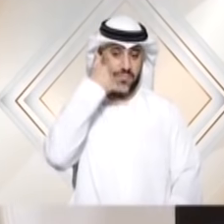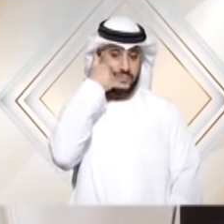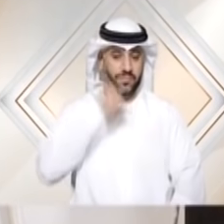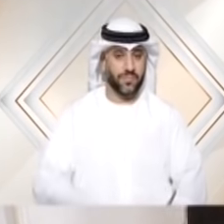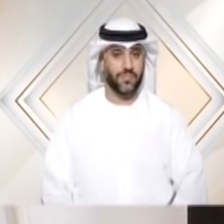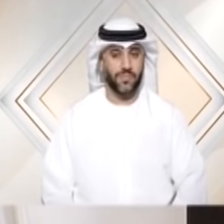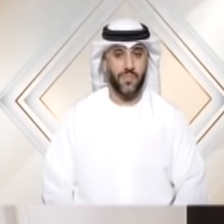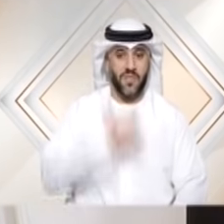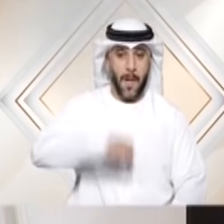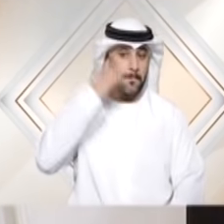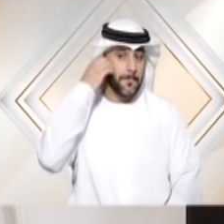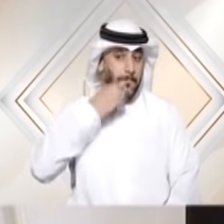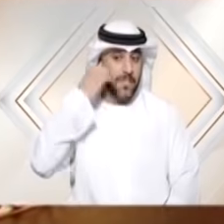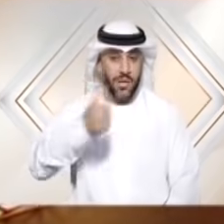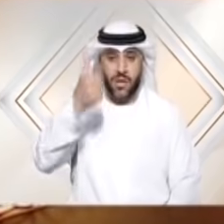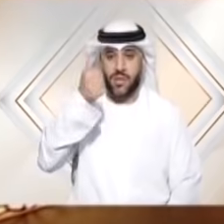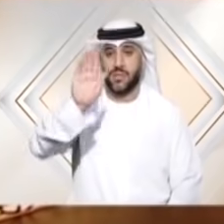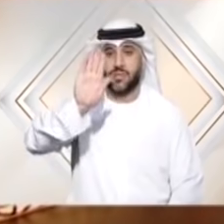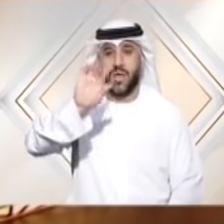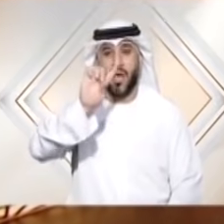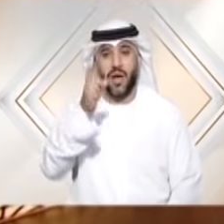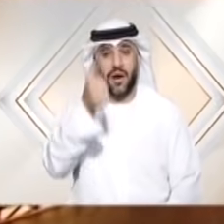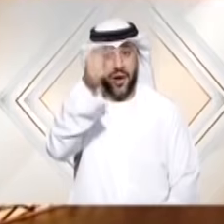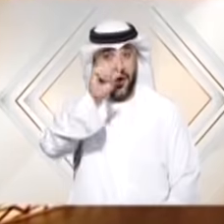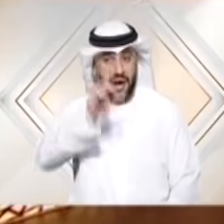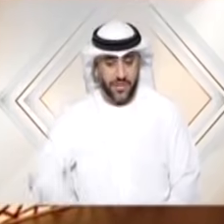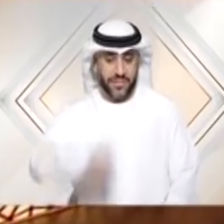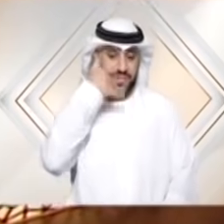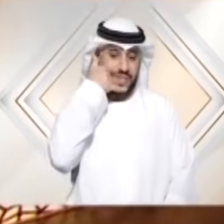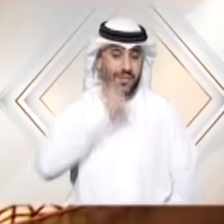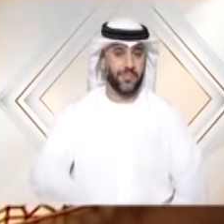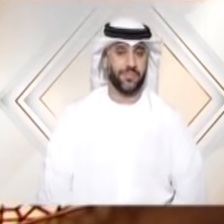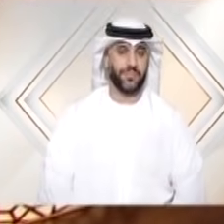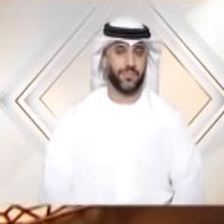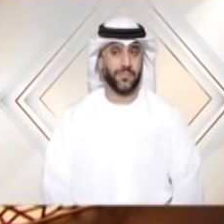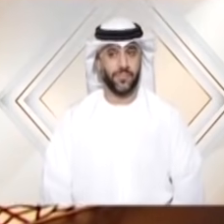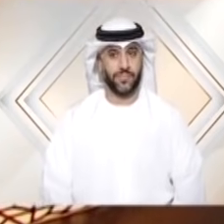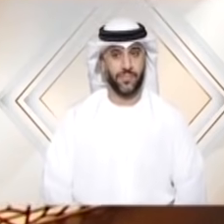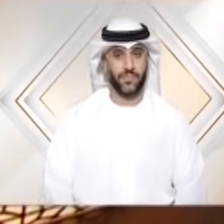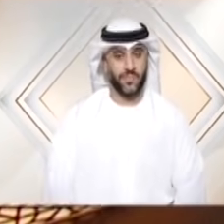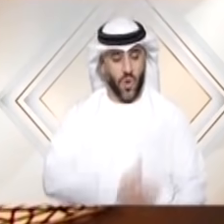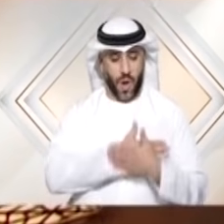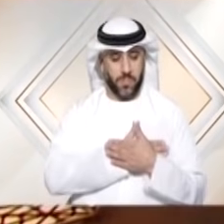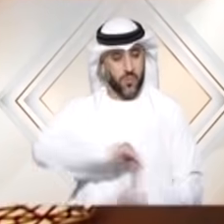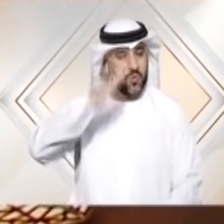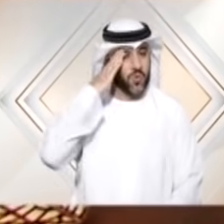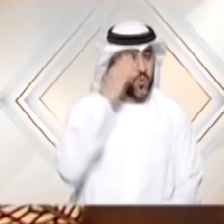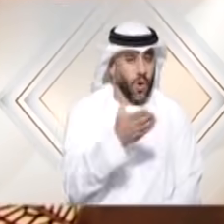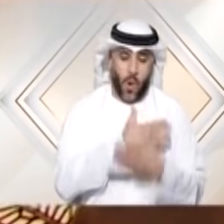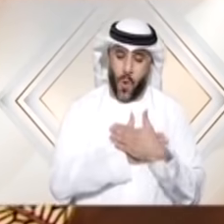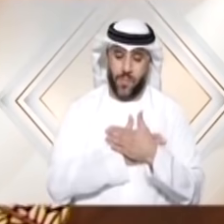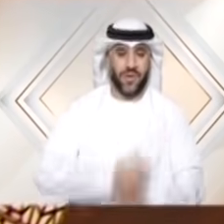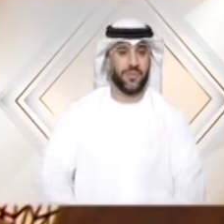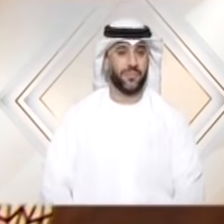إسراء من الإمارات. السلام عليكم يا وعليك أحب. السلام يا إسراء. بداية أحبك الله فيما أحببناك فيه.